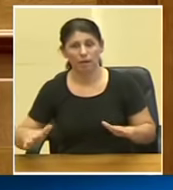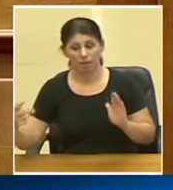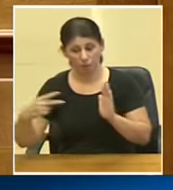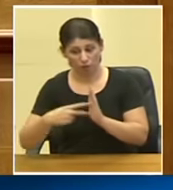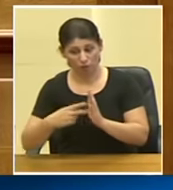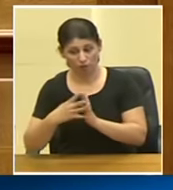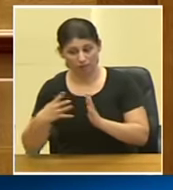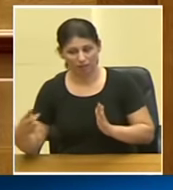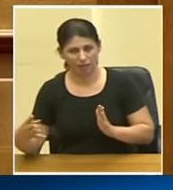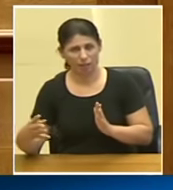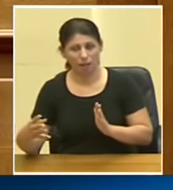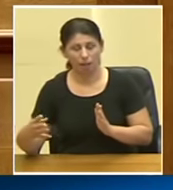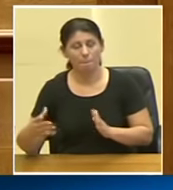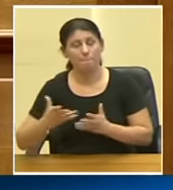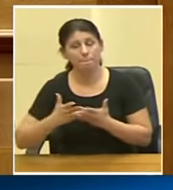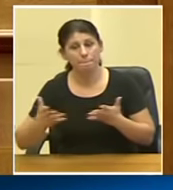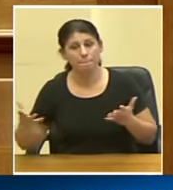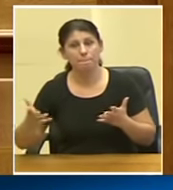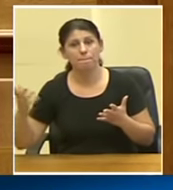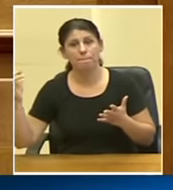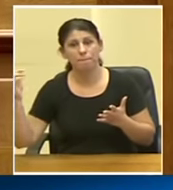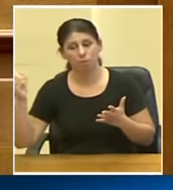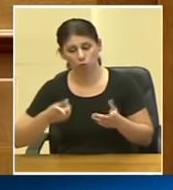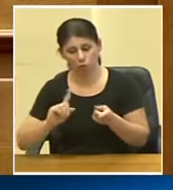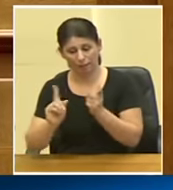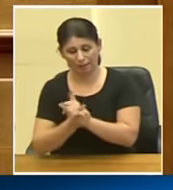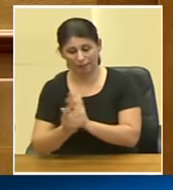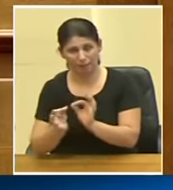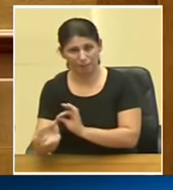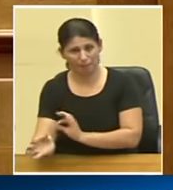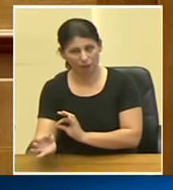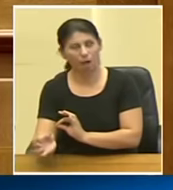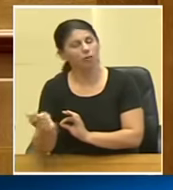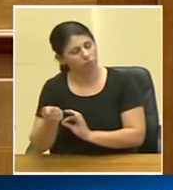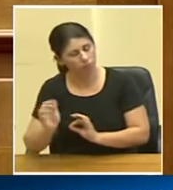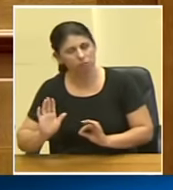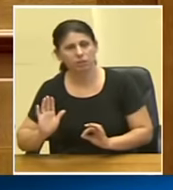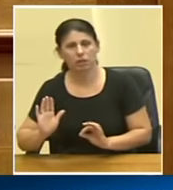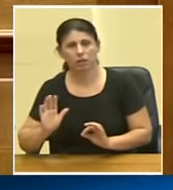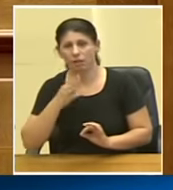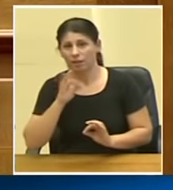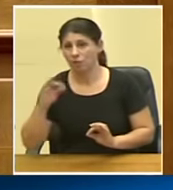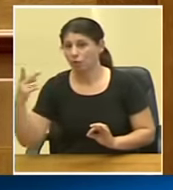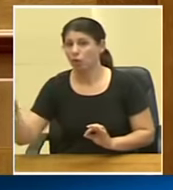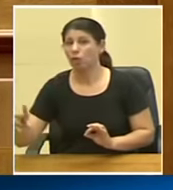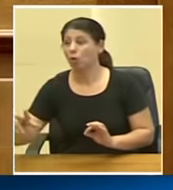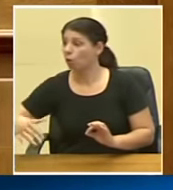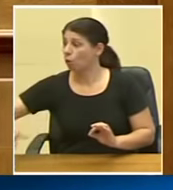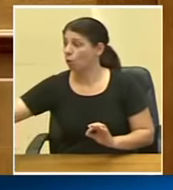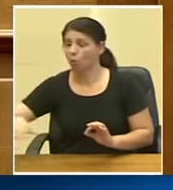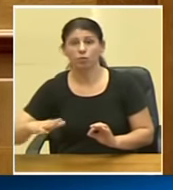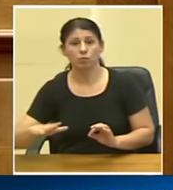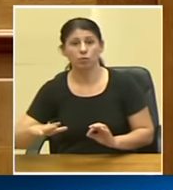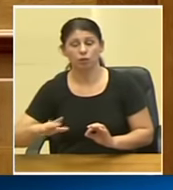19, μεγάλο κομμάτι από τα αντίμετρα γίνανε. Δηλαδή, στο δικό σας κόσμο και στο κόσμο